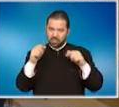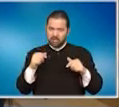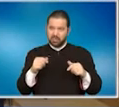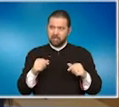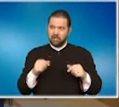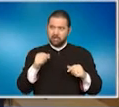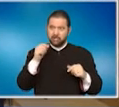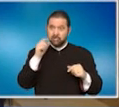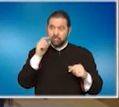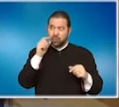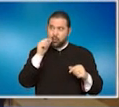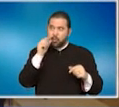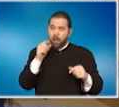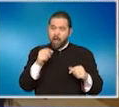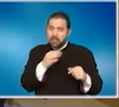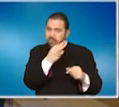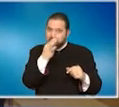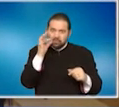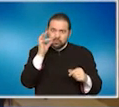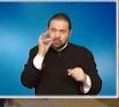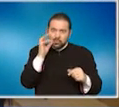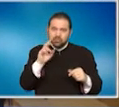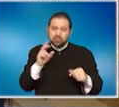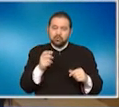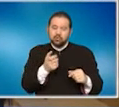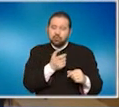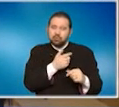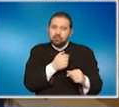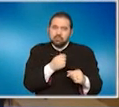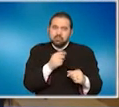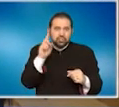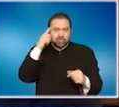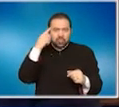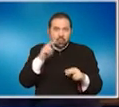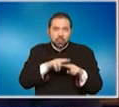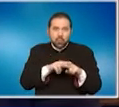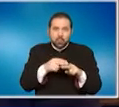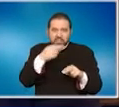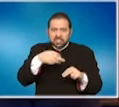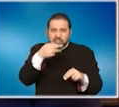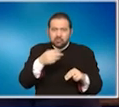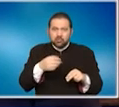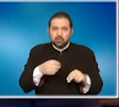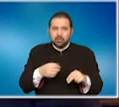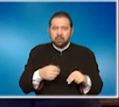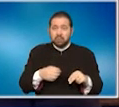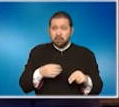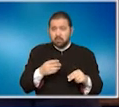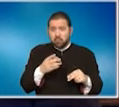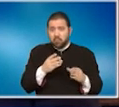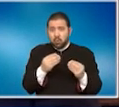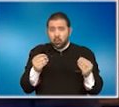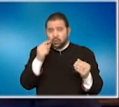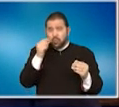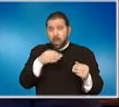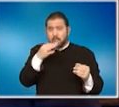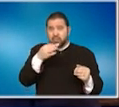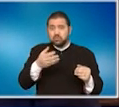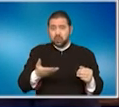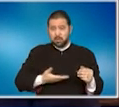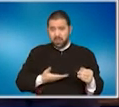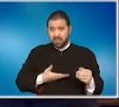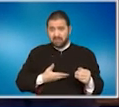Dumnezeu. De dragul lui Dumnezeu accepți ca voia ta să se facă mai mică și să-L iubești mai mult pe Dumnezeu